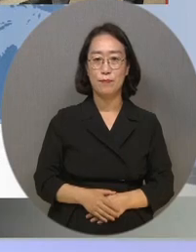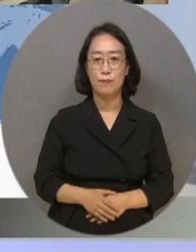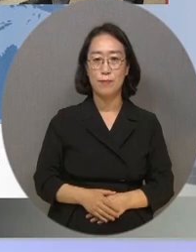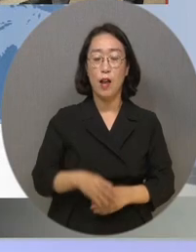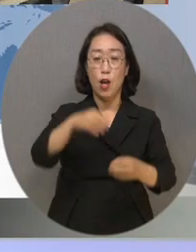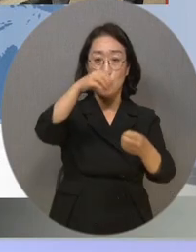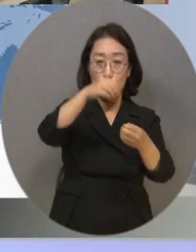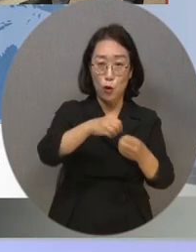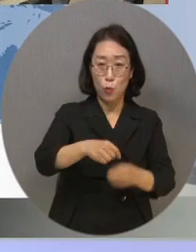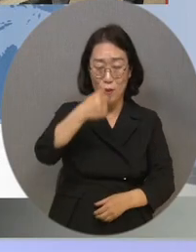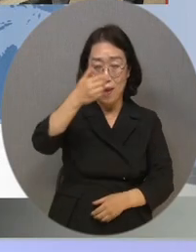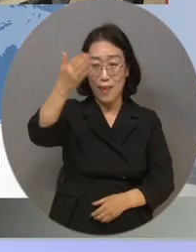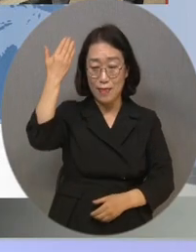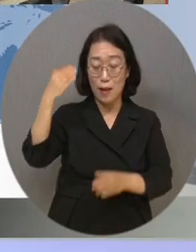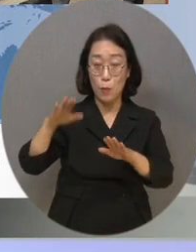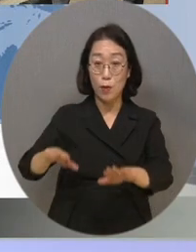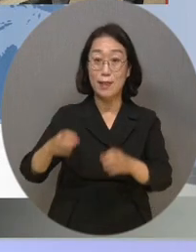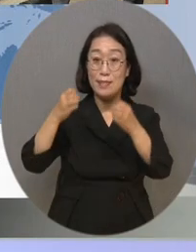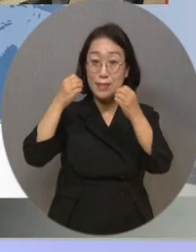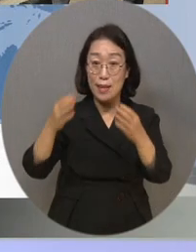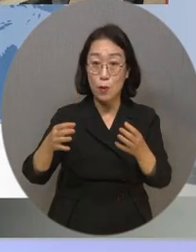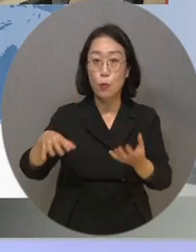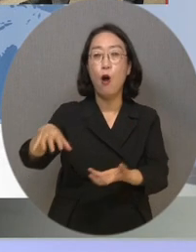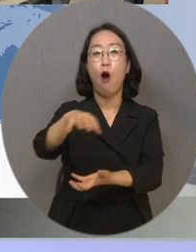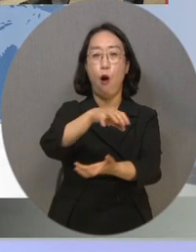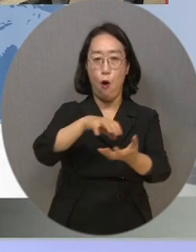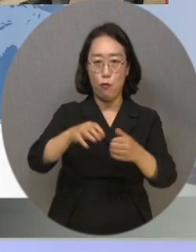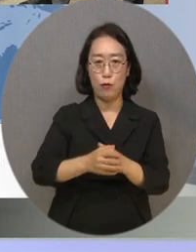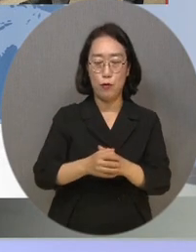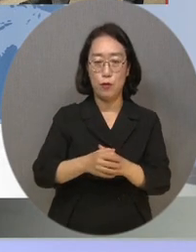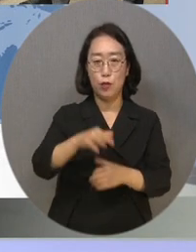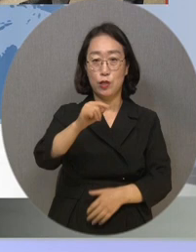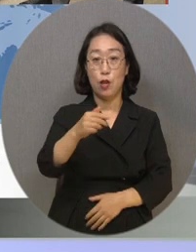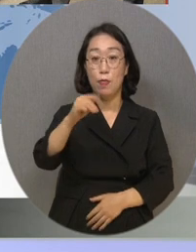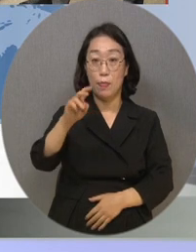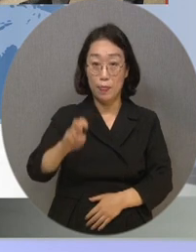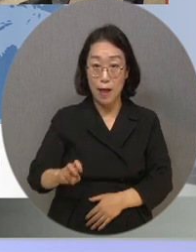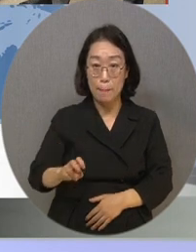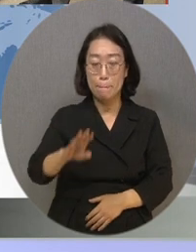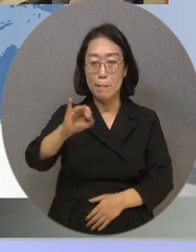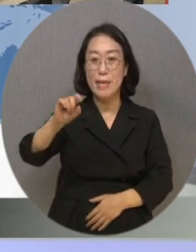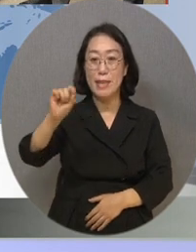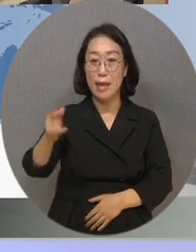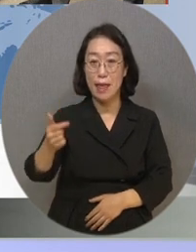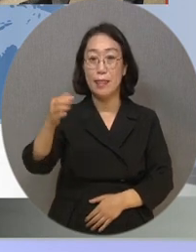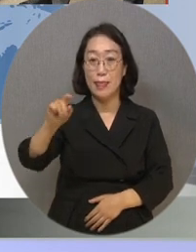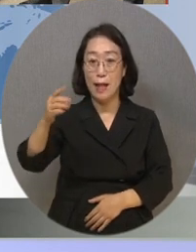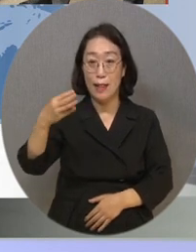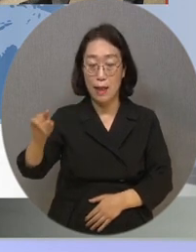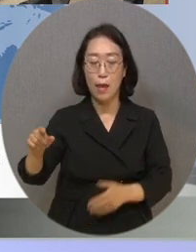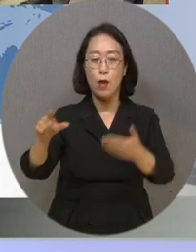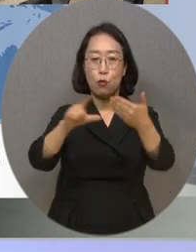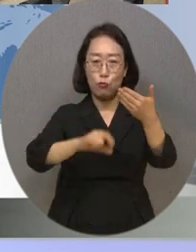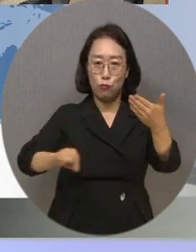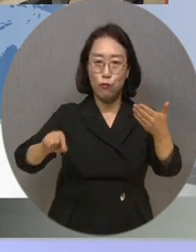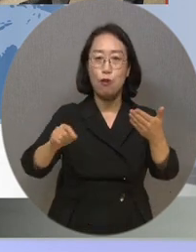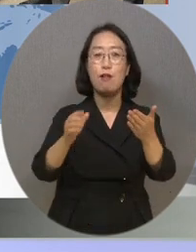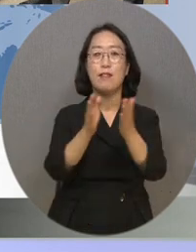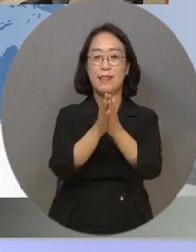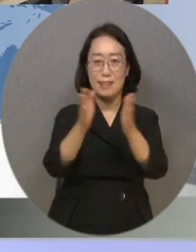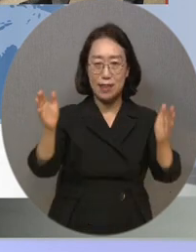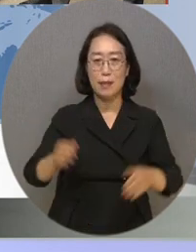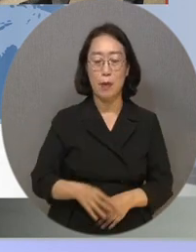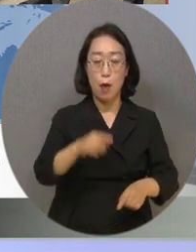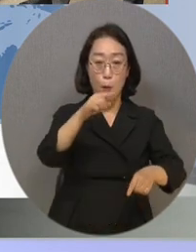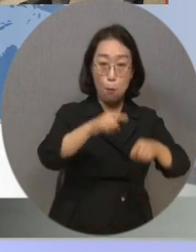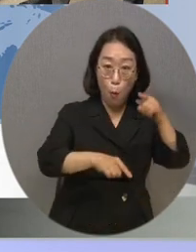전통과 현대를 아우르는 수묵화를 만나볼 수 있는 전남 국제 수묵 비엔날레가 오는 9월 개막합니다.